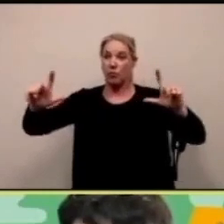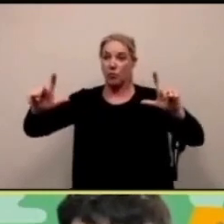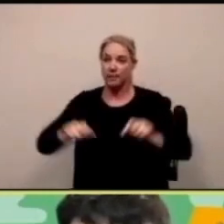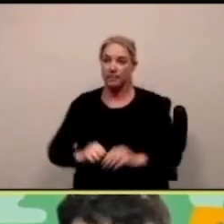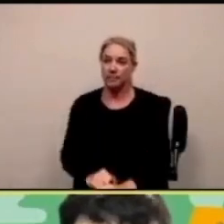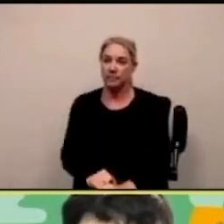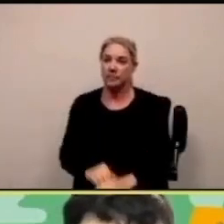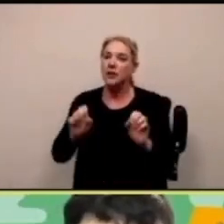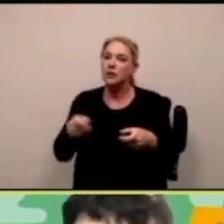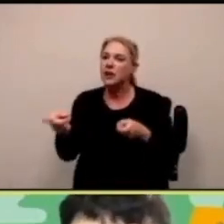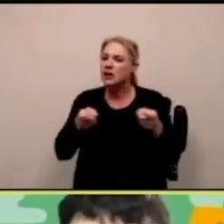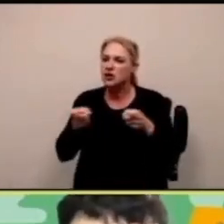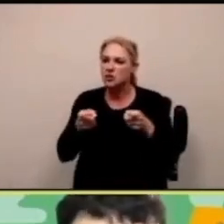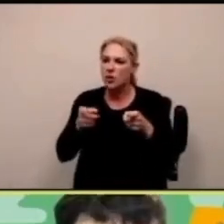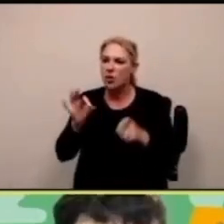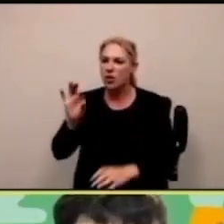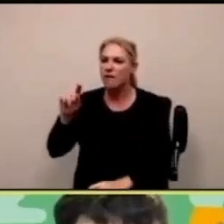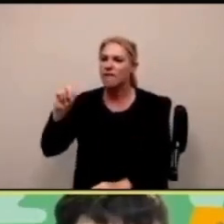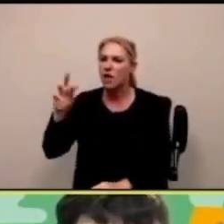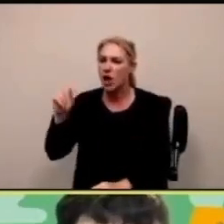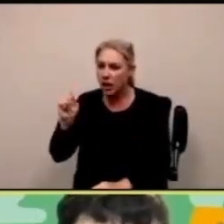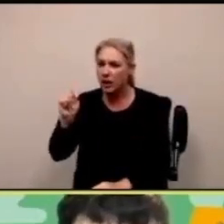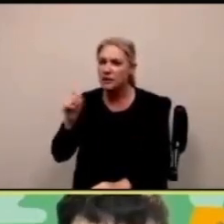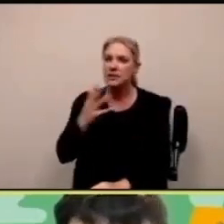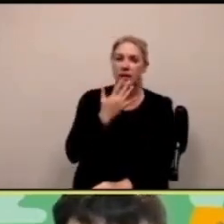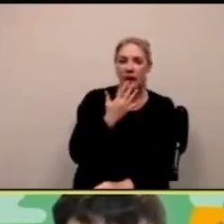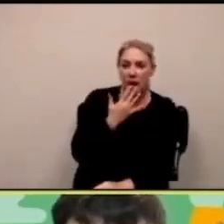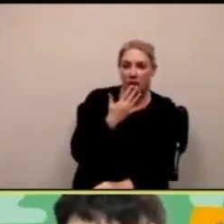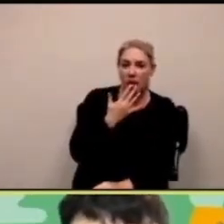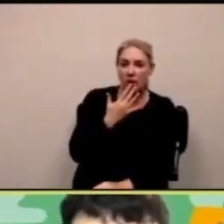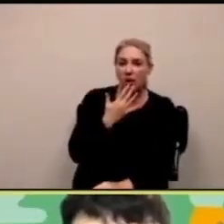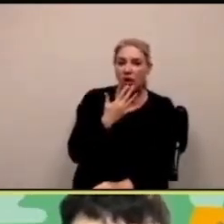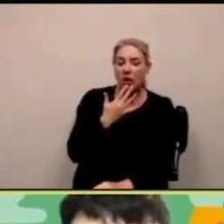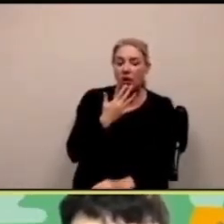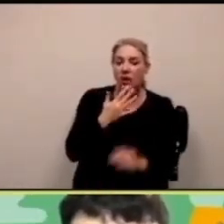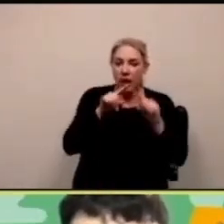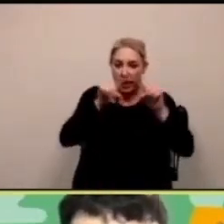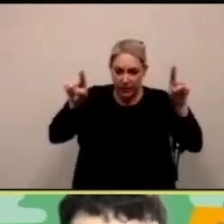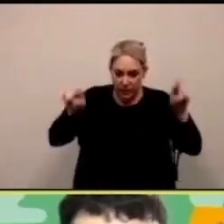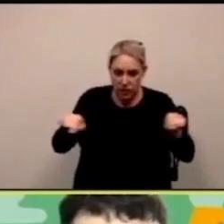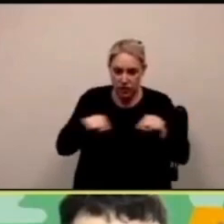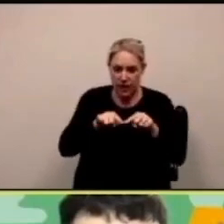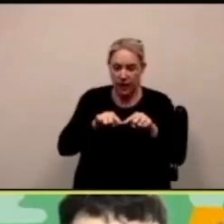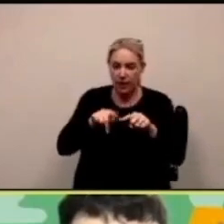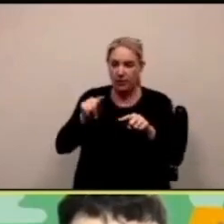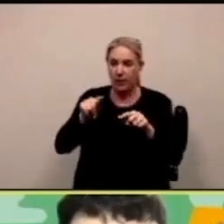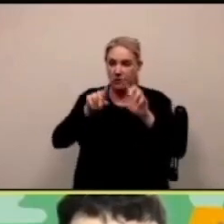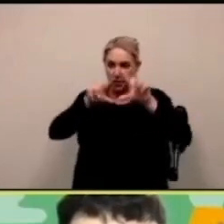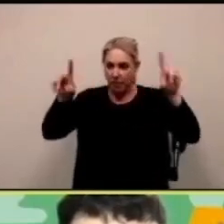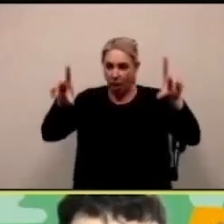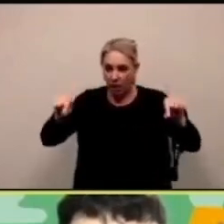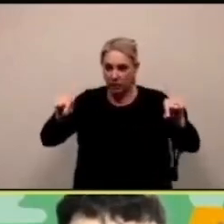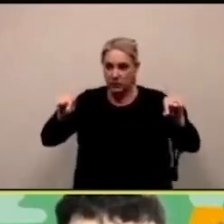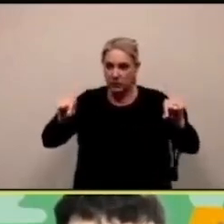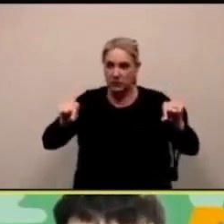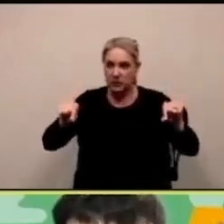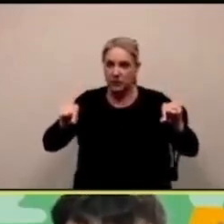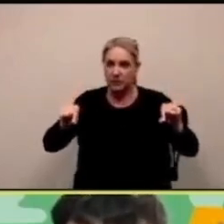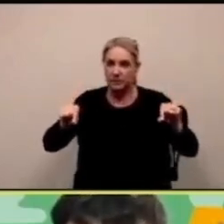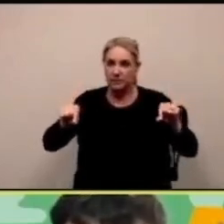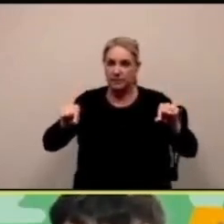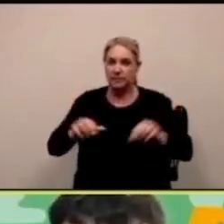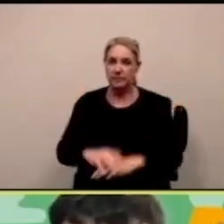なゲームみたいな効果も出せますそしてそうも使えばと小さい文字がどんどん大きくなっていくということができます